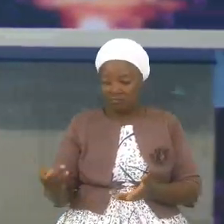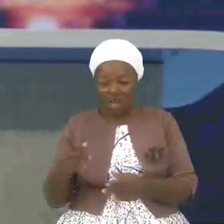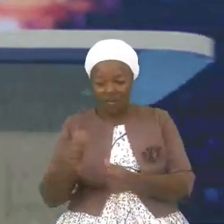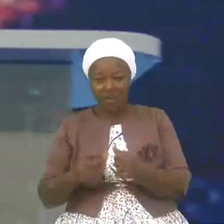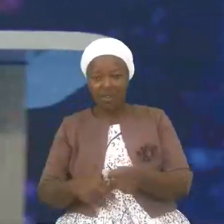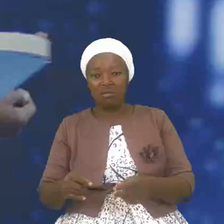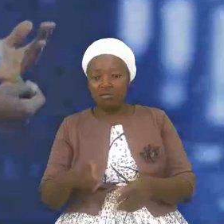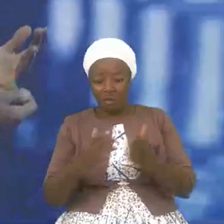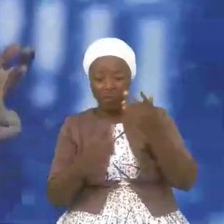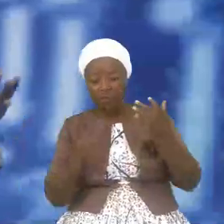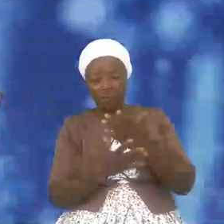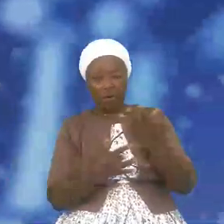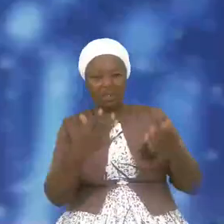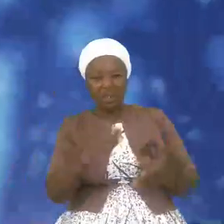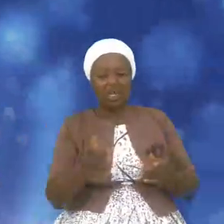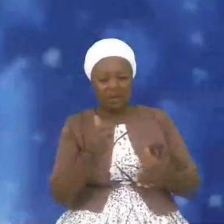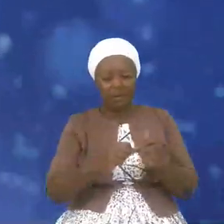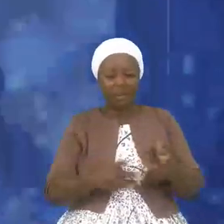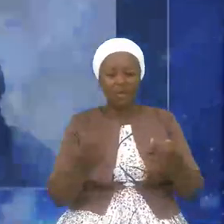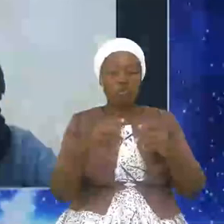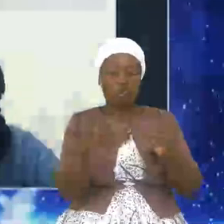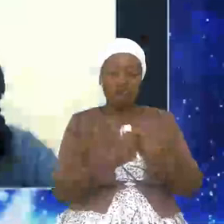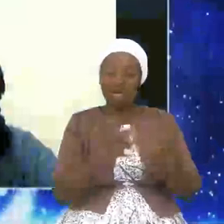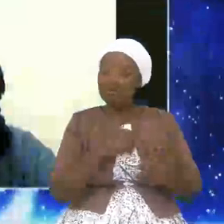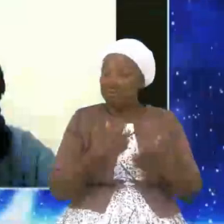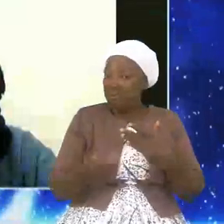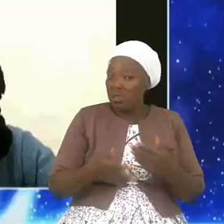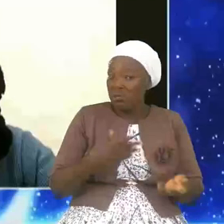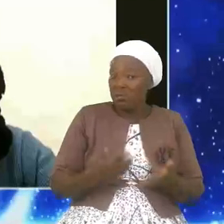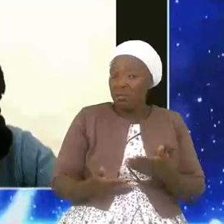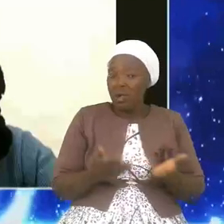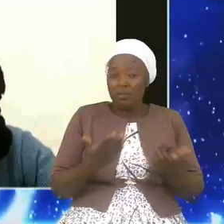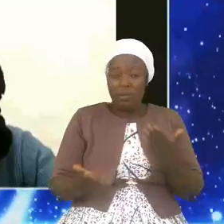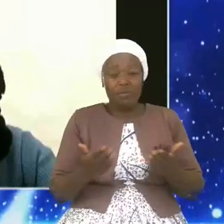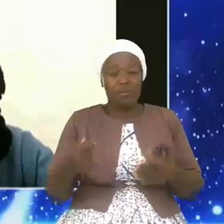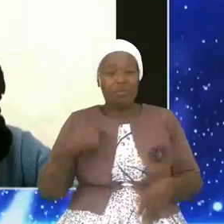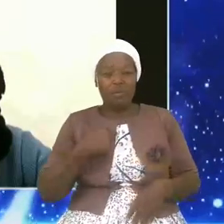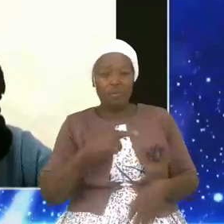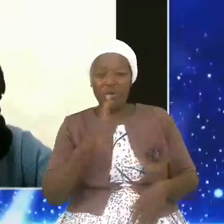tout combiné. Et alors que